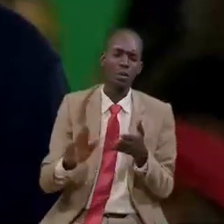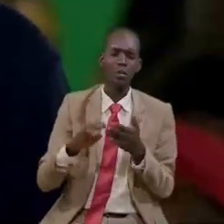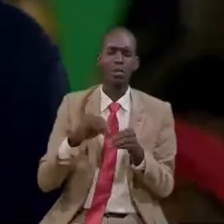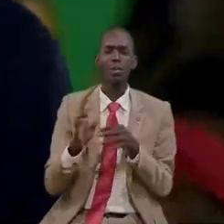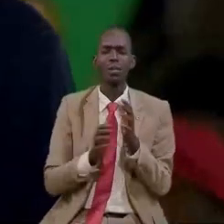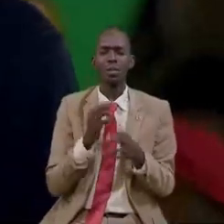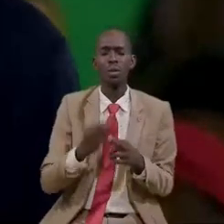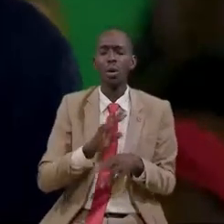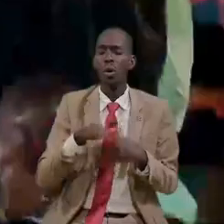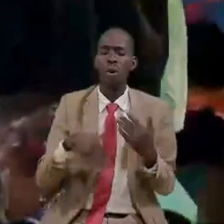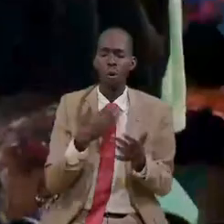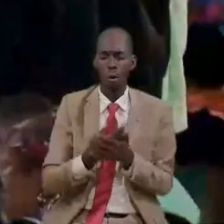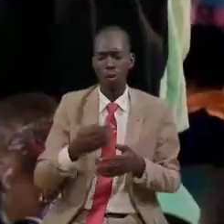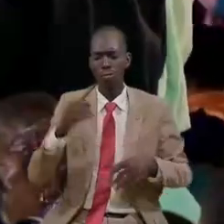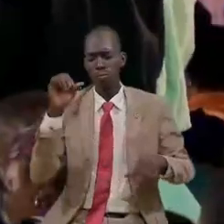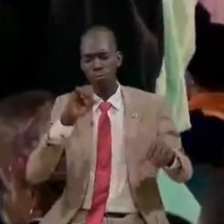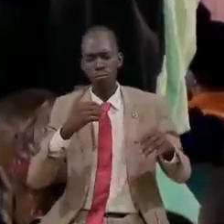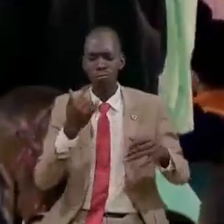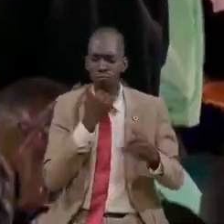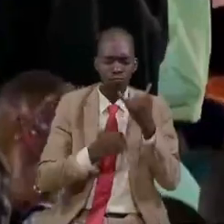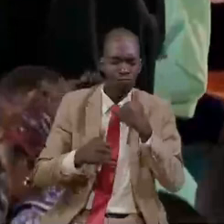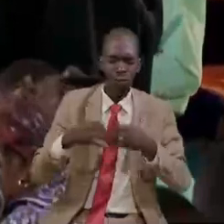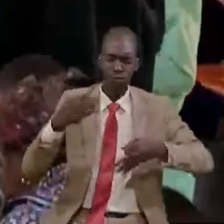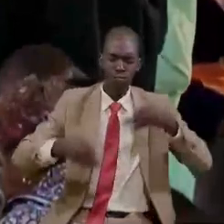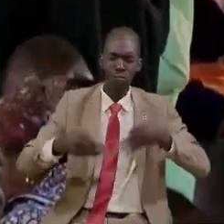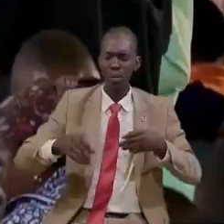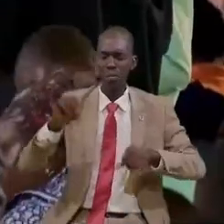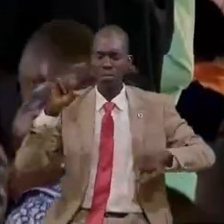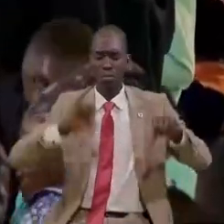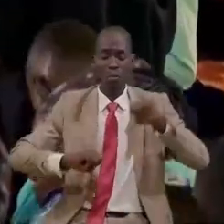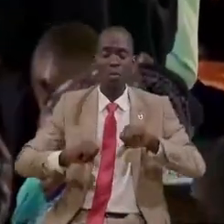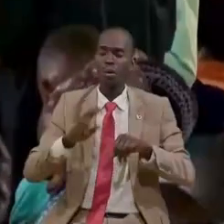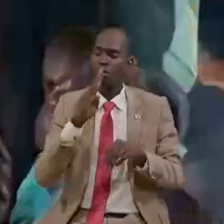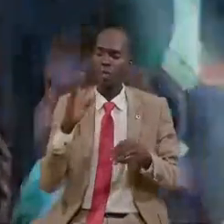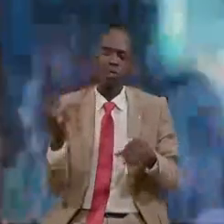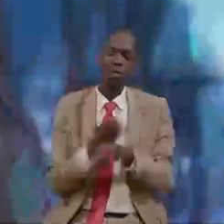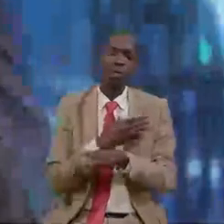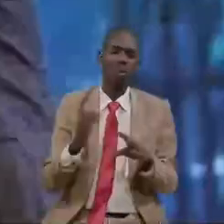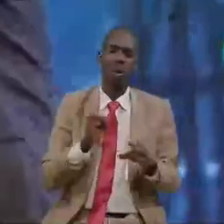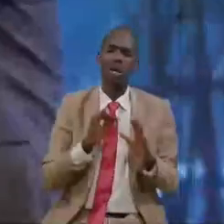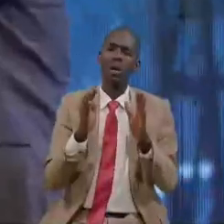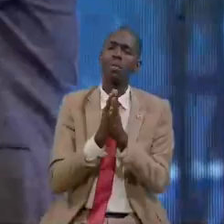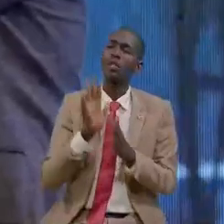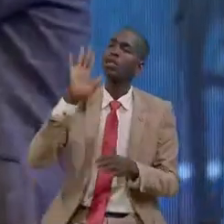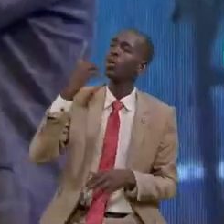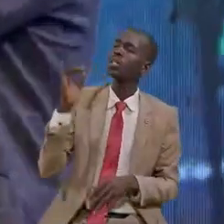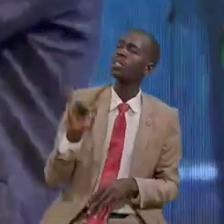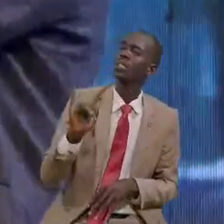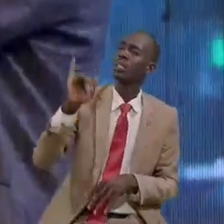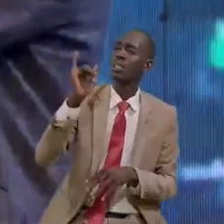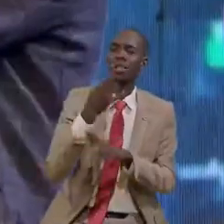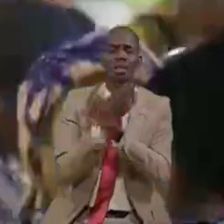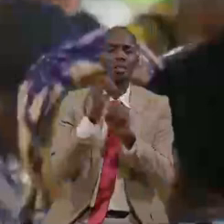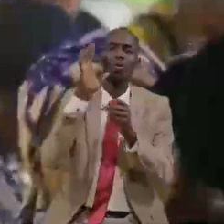leur condamnation soit ôtée. Je prie, Seigneur, que ta rédemption éternel vienne à chacun